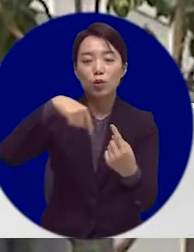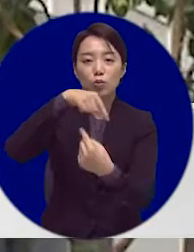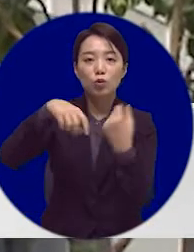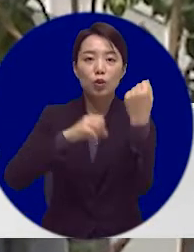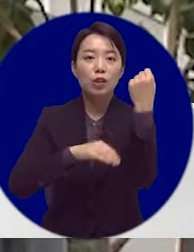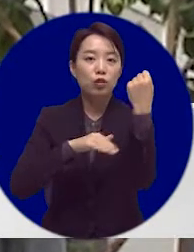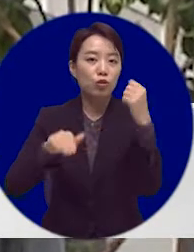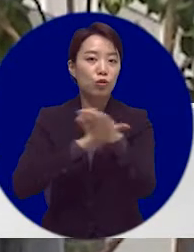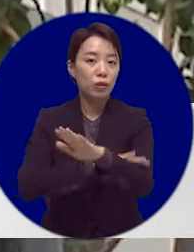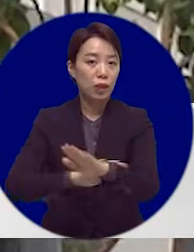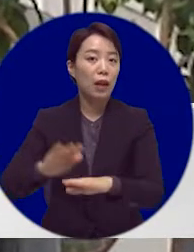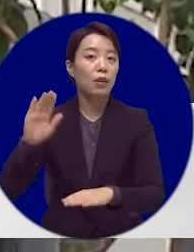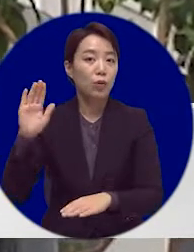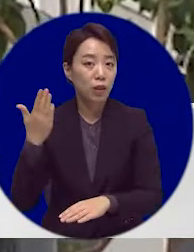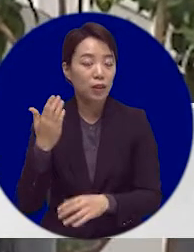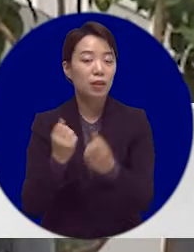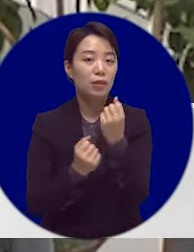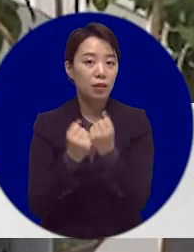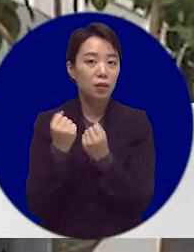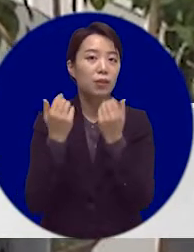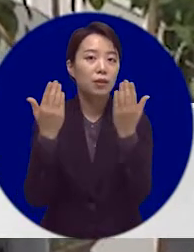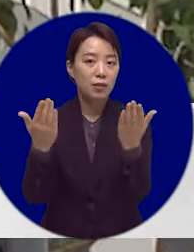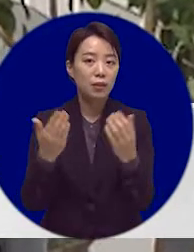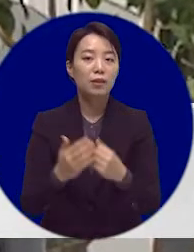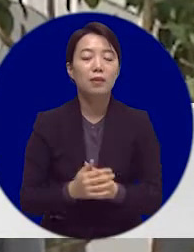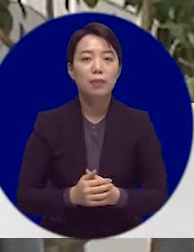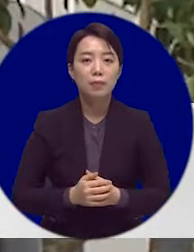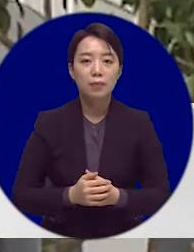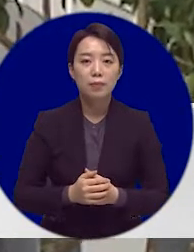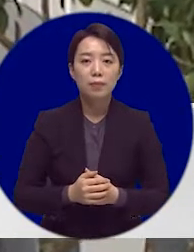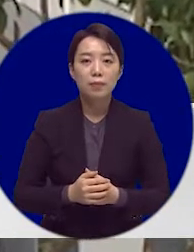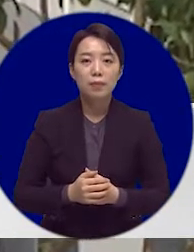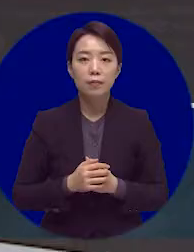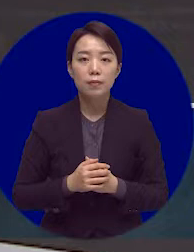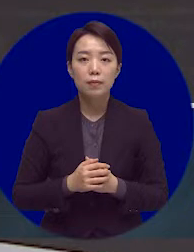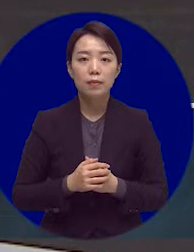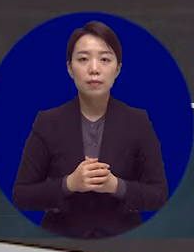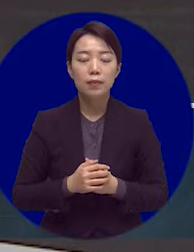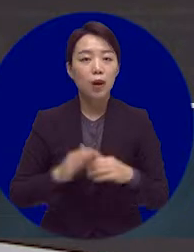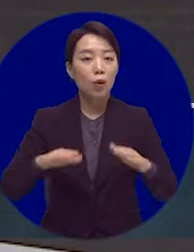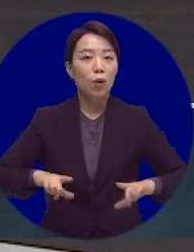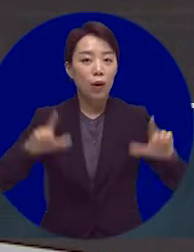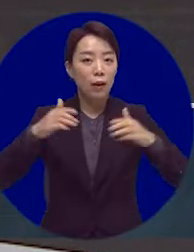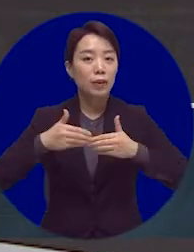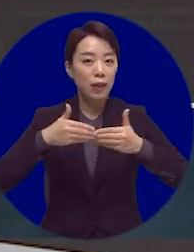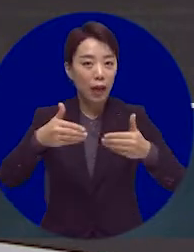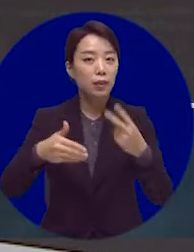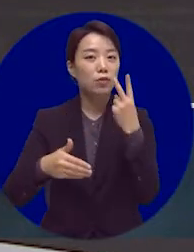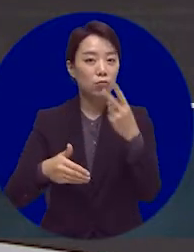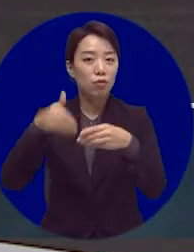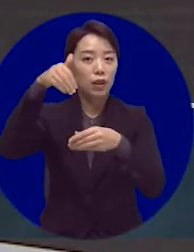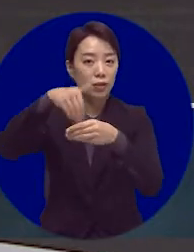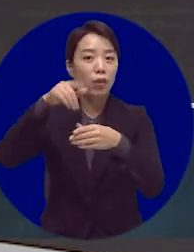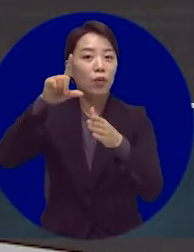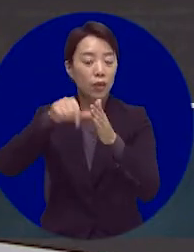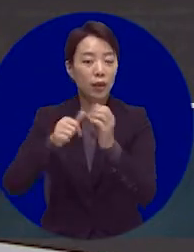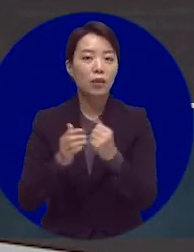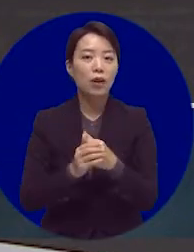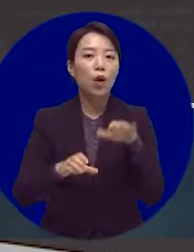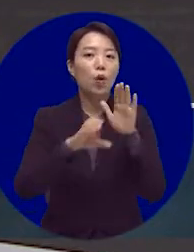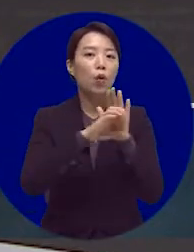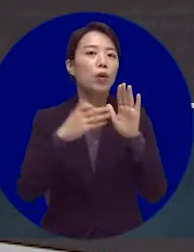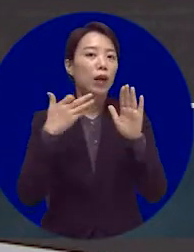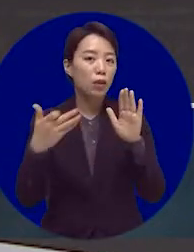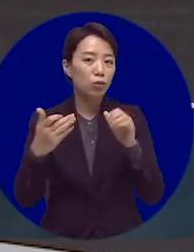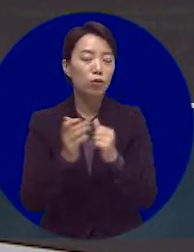현장에서 운용 기준이 잘 준수될 수 있도록 하겠다고 전했습니다. 올해 실시하는 양대 선거에서는 코로나19로